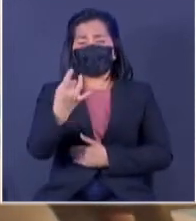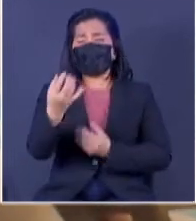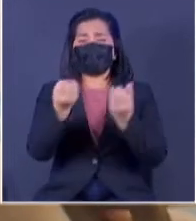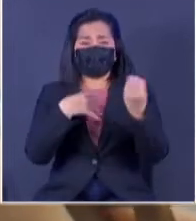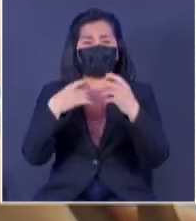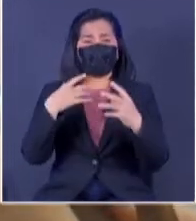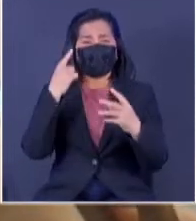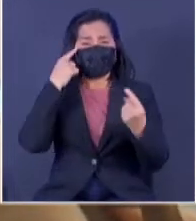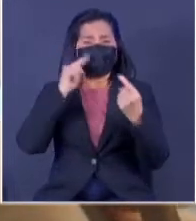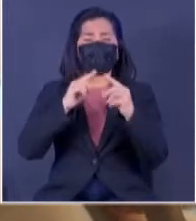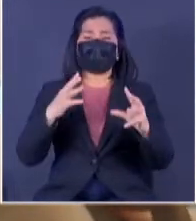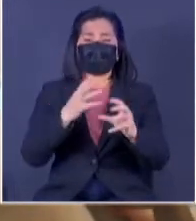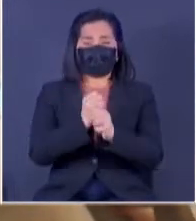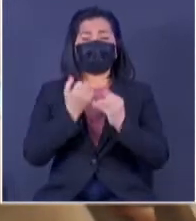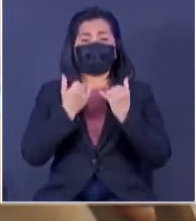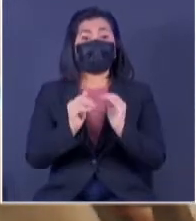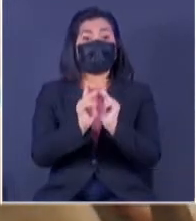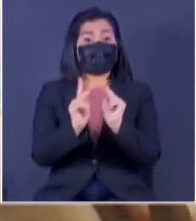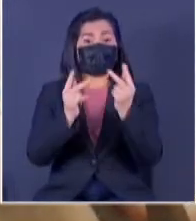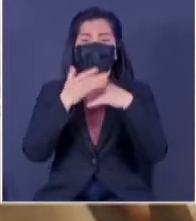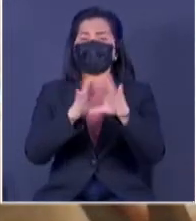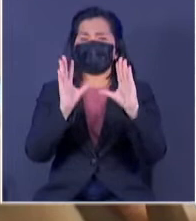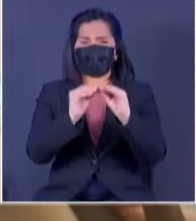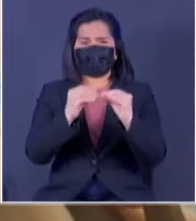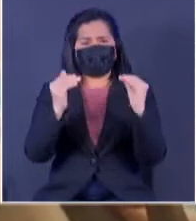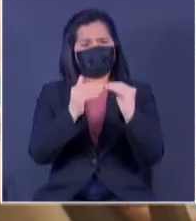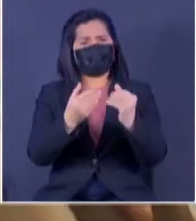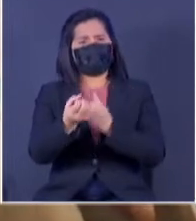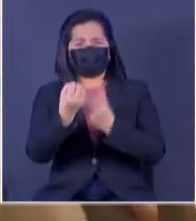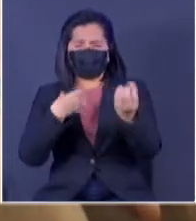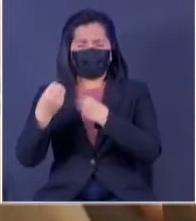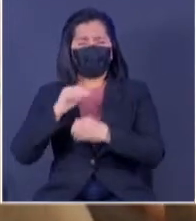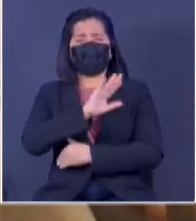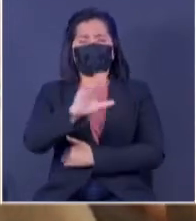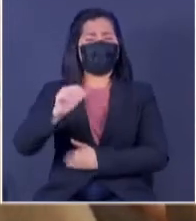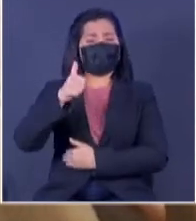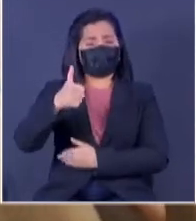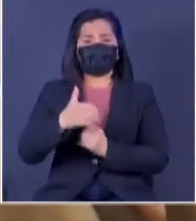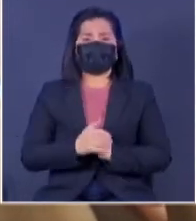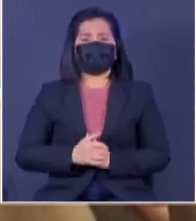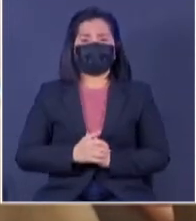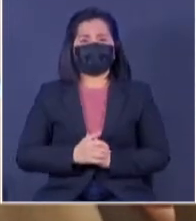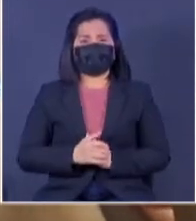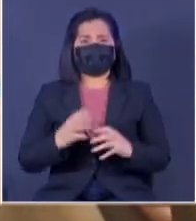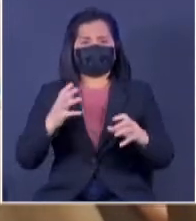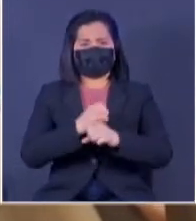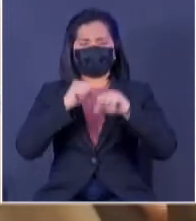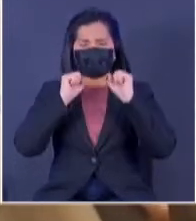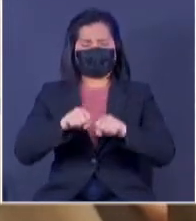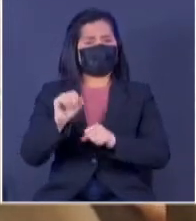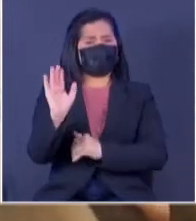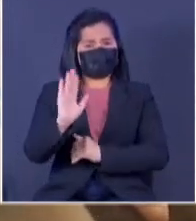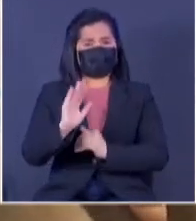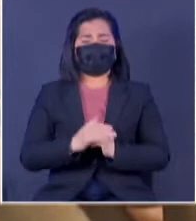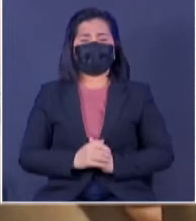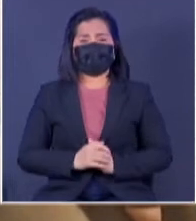ให้ได้ข้อสรุปเพราะฉะนั้นกรรมการหรือผู้ที่เข้าประชุมแต่ละคนก็มีสิทธิ์ที่จะเสนอความเห็นของเขาแต่นั้นไม่ใช่ความเห็นของที่ประชุมไม่ใช่